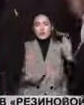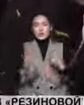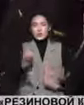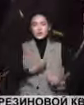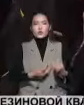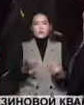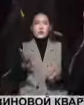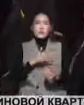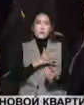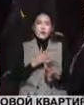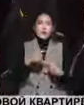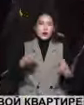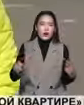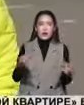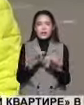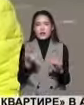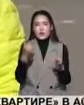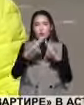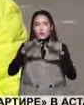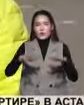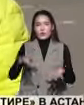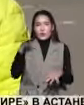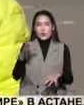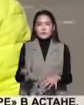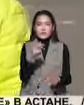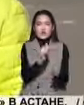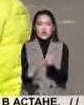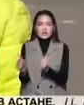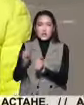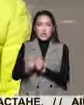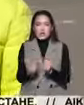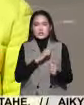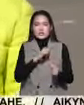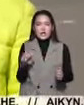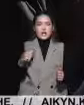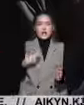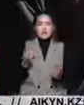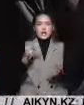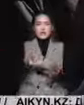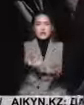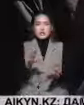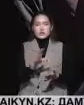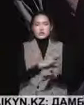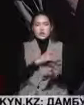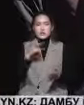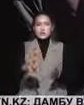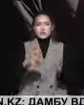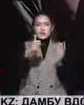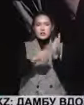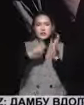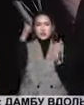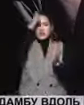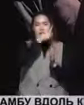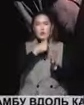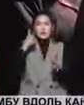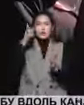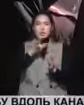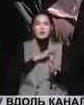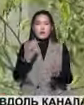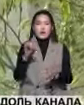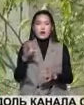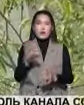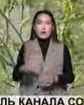воспитывает ребенка один. В числе последних и Наталья Досанова. Врач-рентгенолог приехала в регион в 2006 году из Акмолинской области. В доме